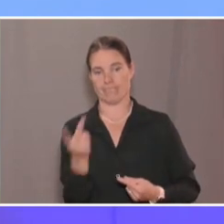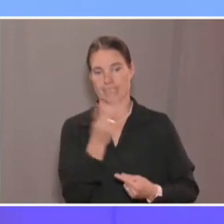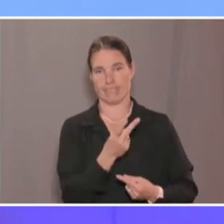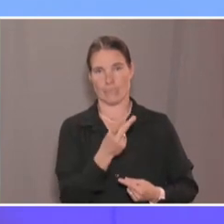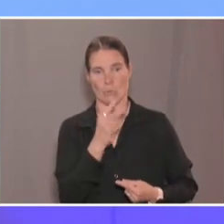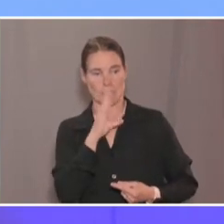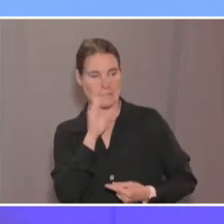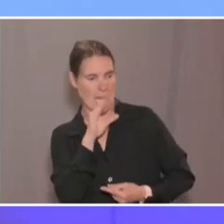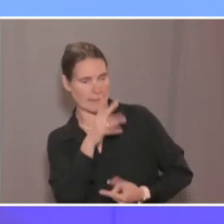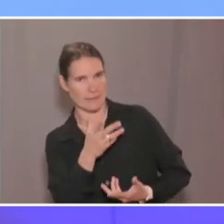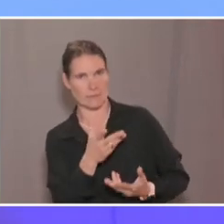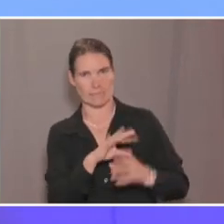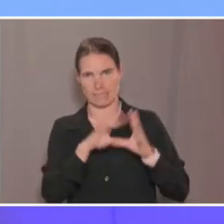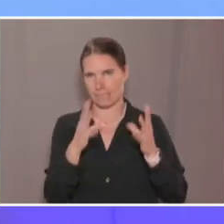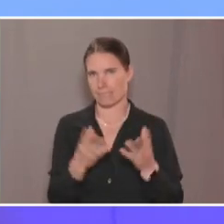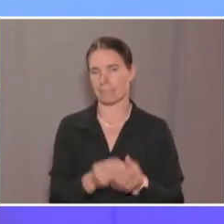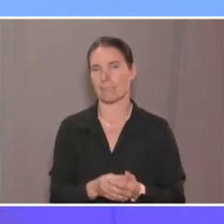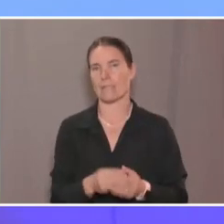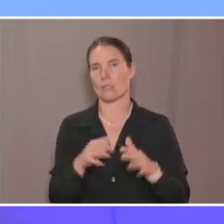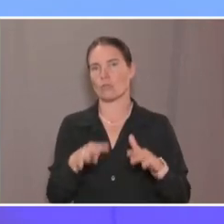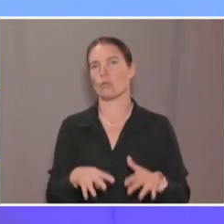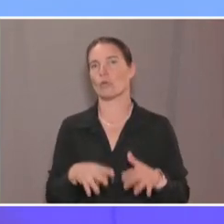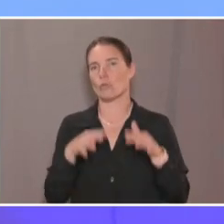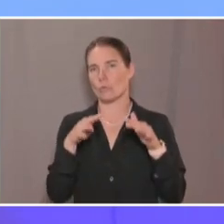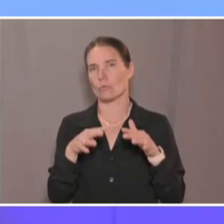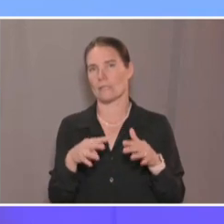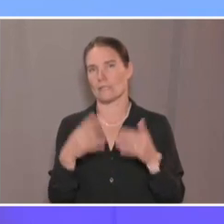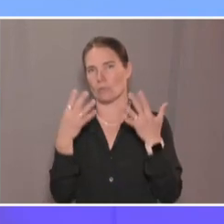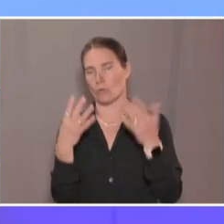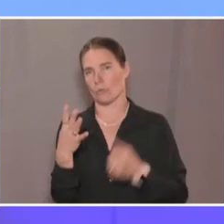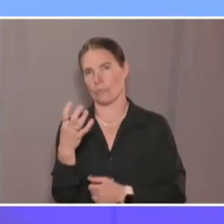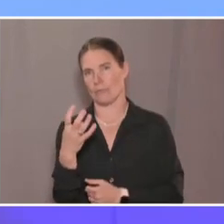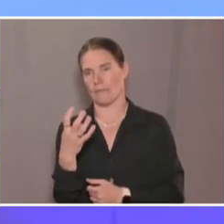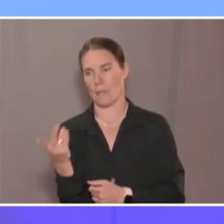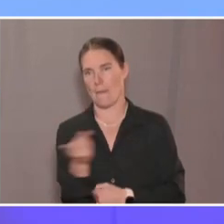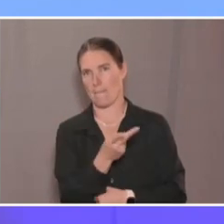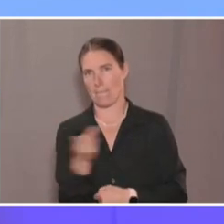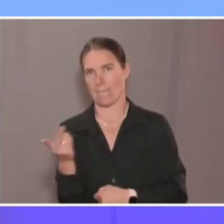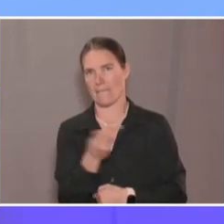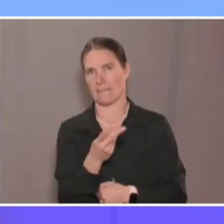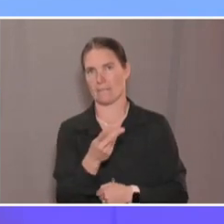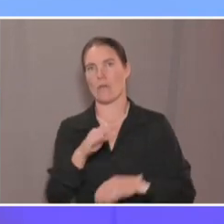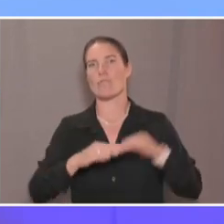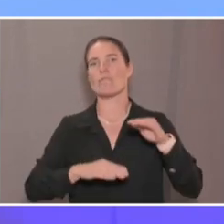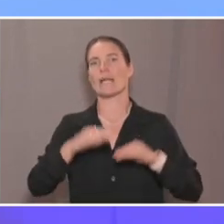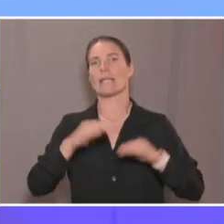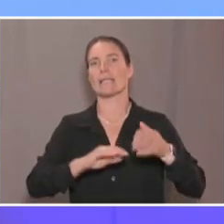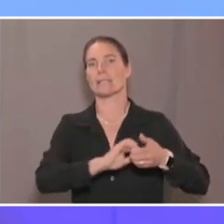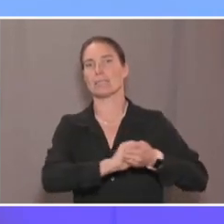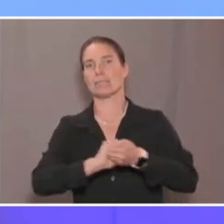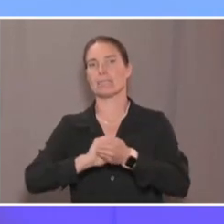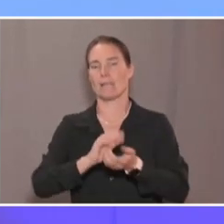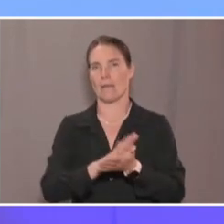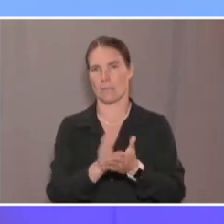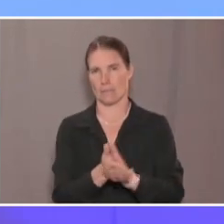Nachreden und so weiter. Erst 1949 schlossen beide einen Vergleich.